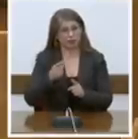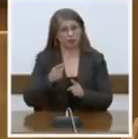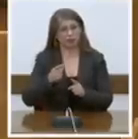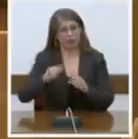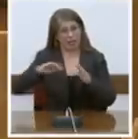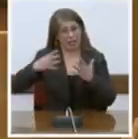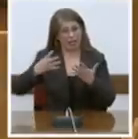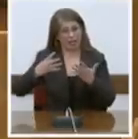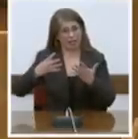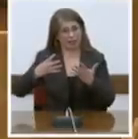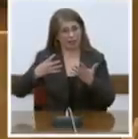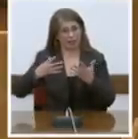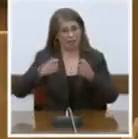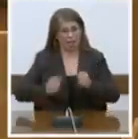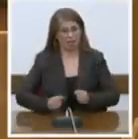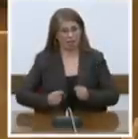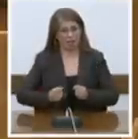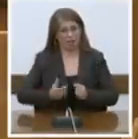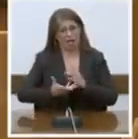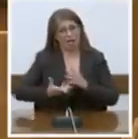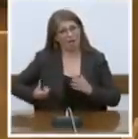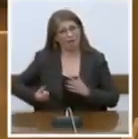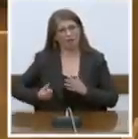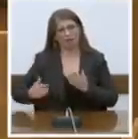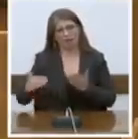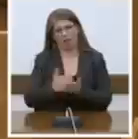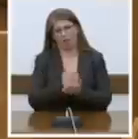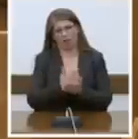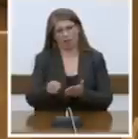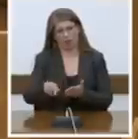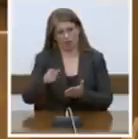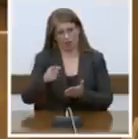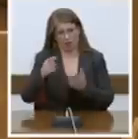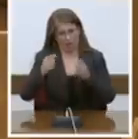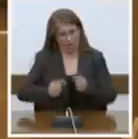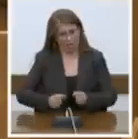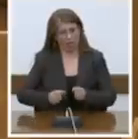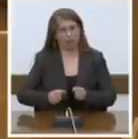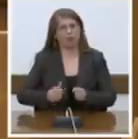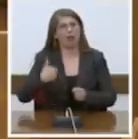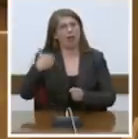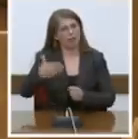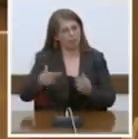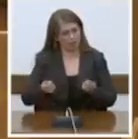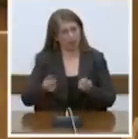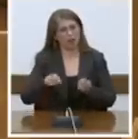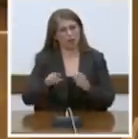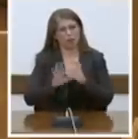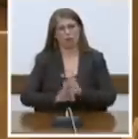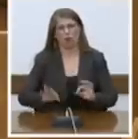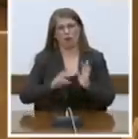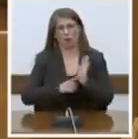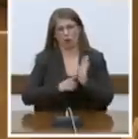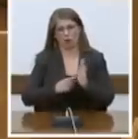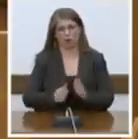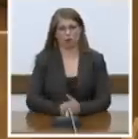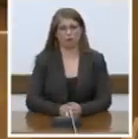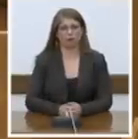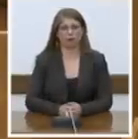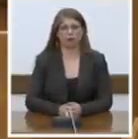μας αφαιρέθηκε άδικα και για την οποία θα κάνουμε αυτά που προβλέπονται.